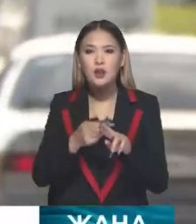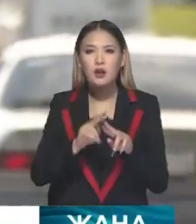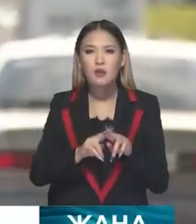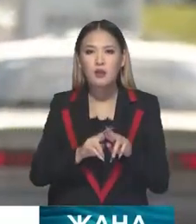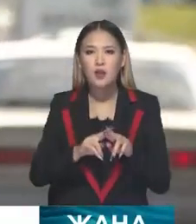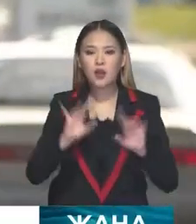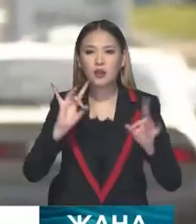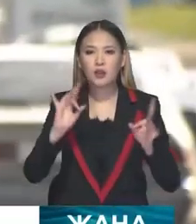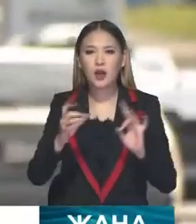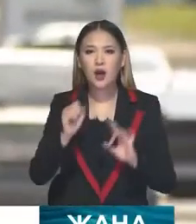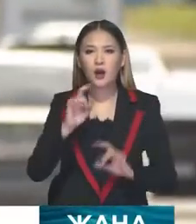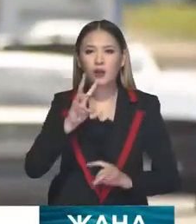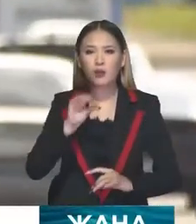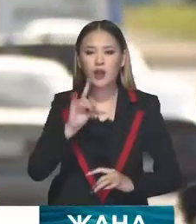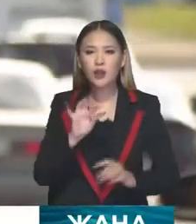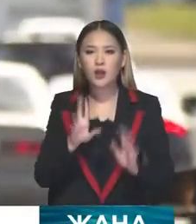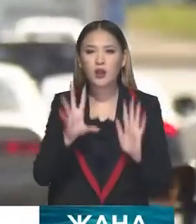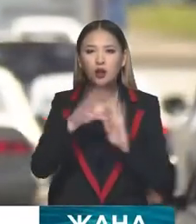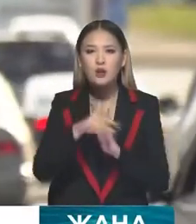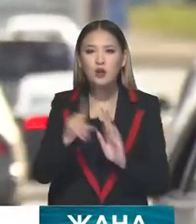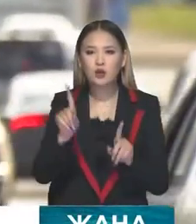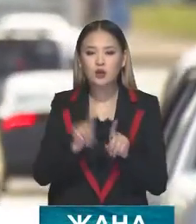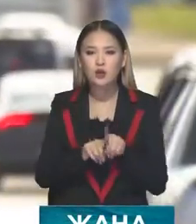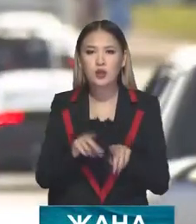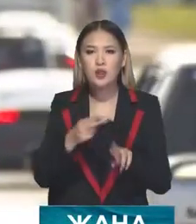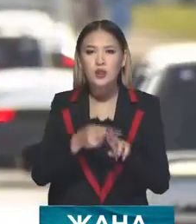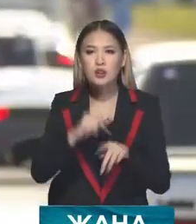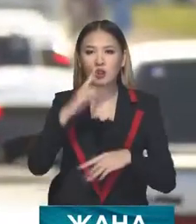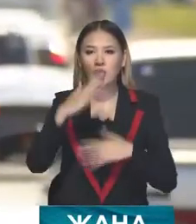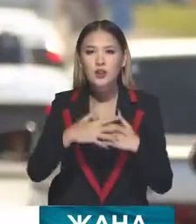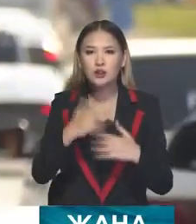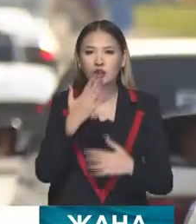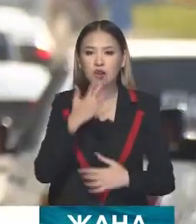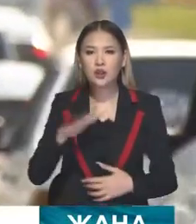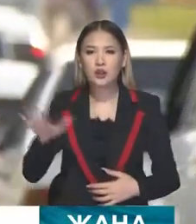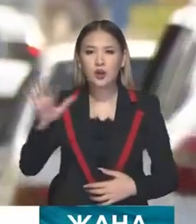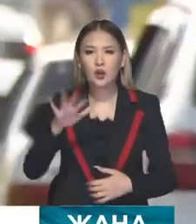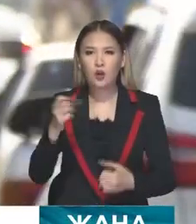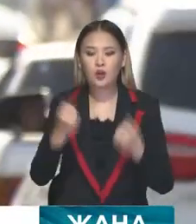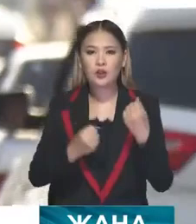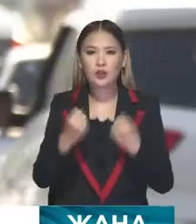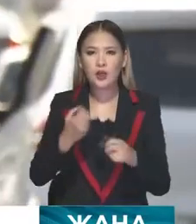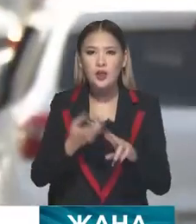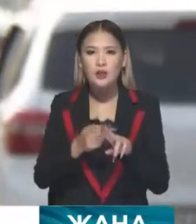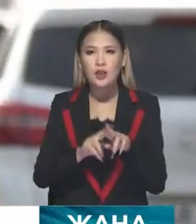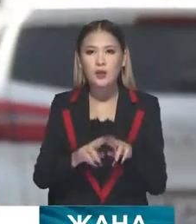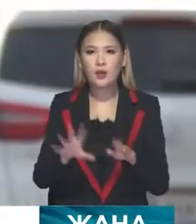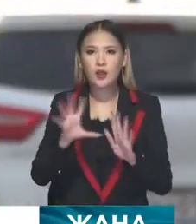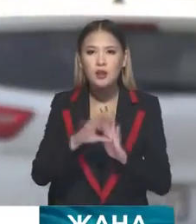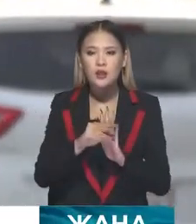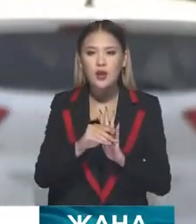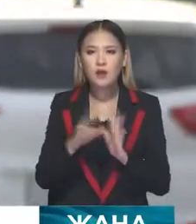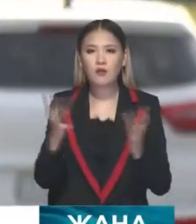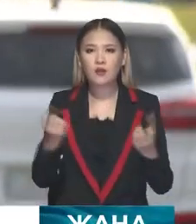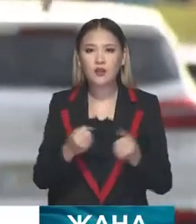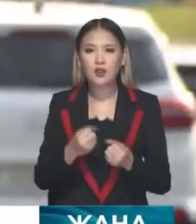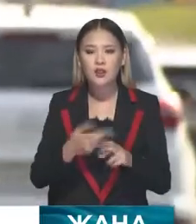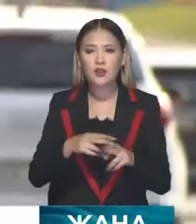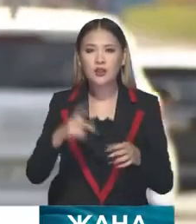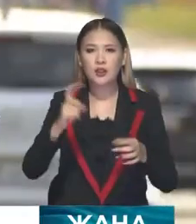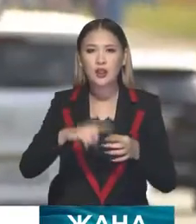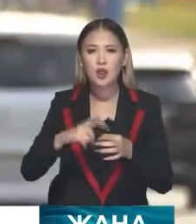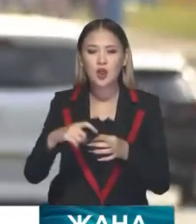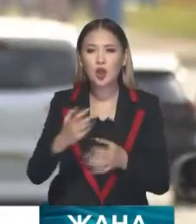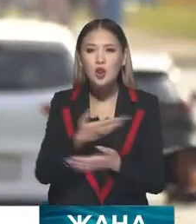Шытырманға Армения қосылды. Ақыр аяғында жақын шетелдерден кіргізілген көліктер заң аясынан тыс қалып отыр. Тіркеуден өтпегендері